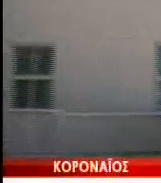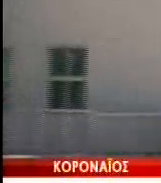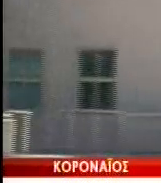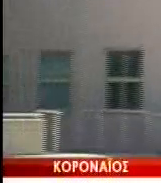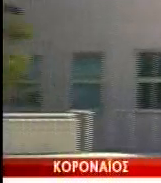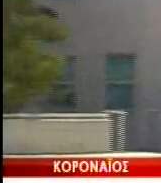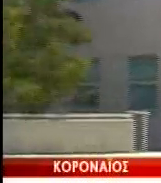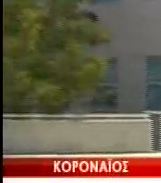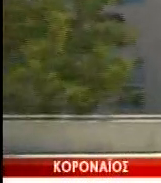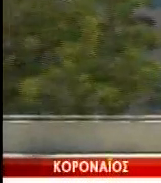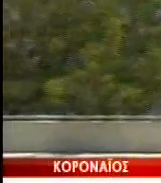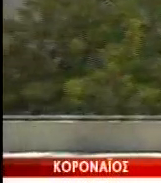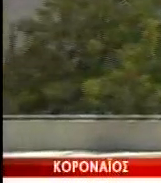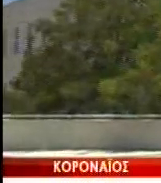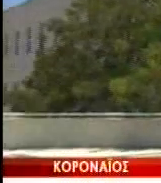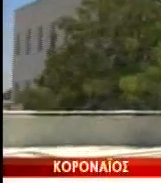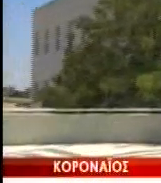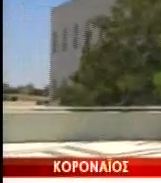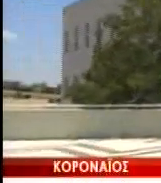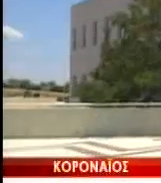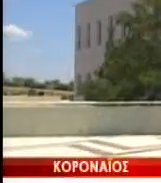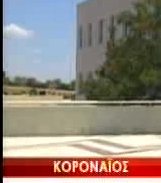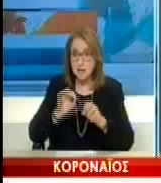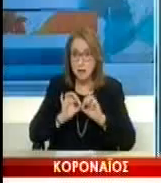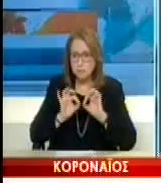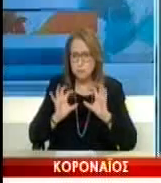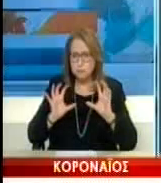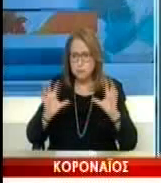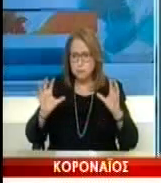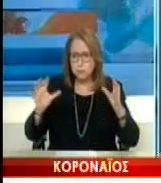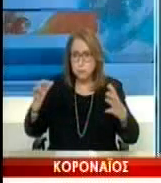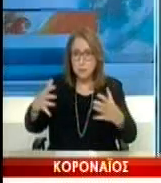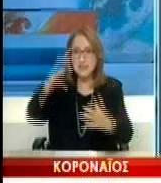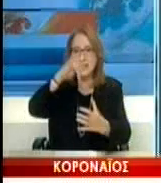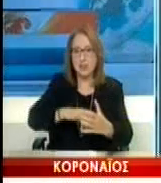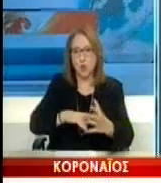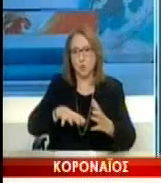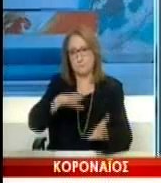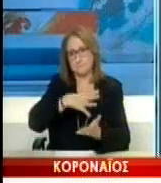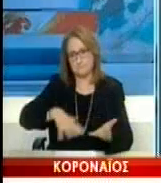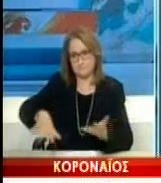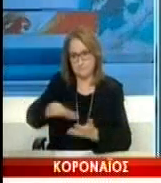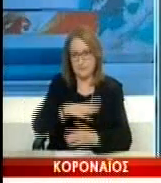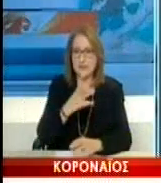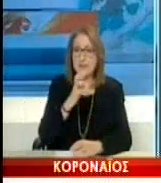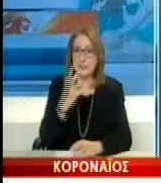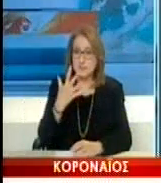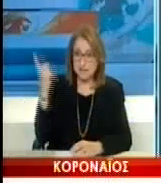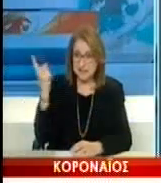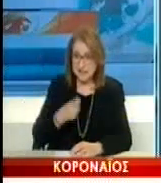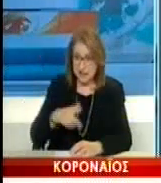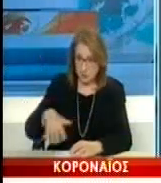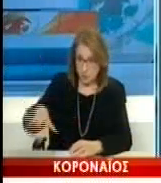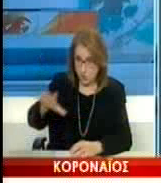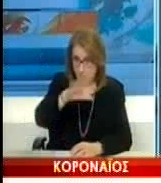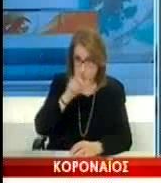επίσημη ενημέρωση για τις εξελίξεις σχετικά με την πανδημία του κορονοϊού που πλήττει τη χώρα μας, ο εκπρόσωπος του Υπουργείου Υγείας,